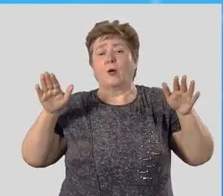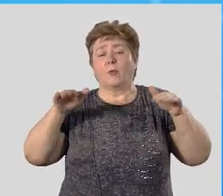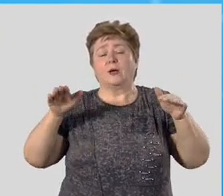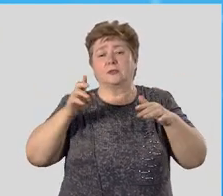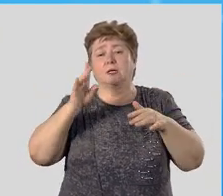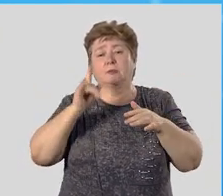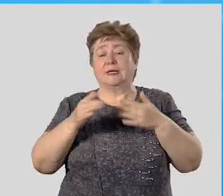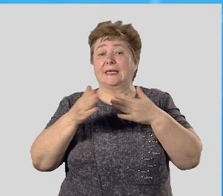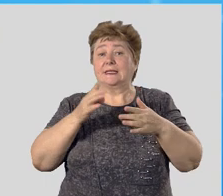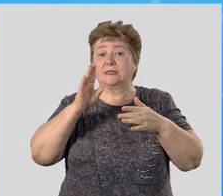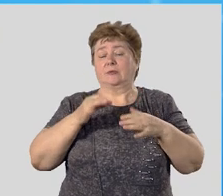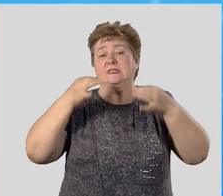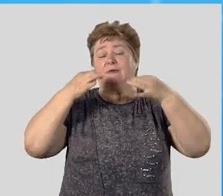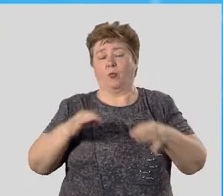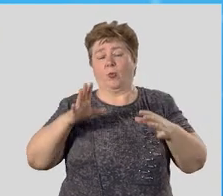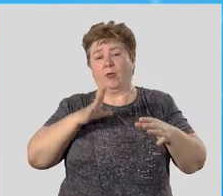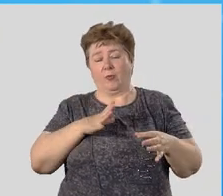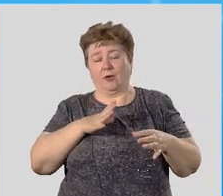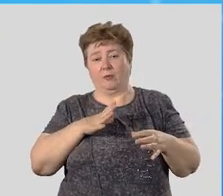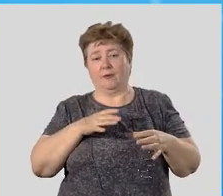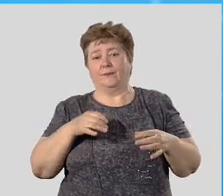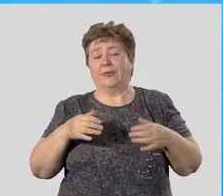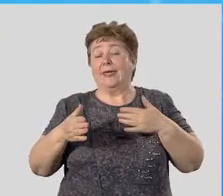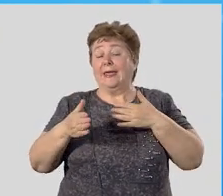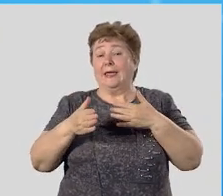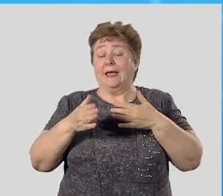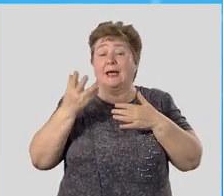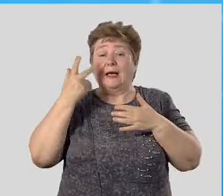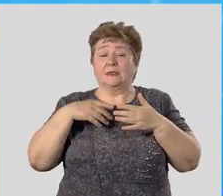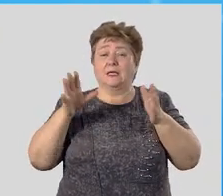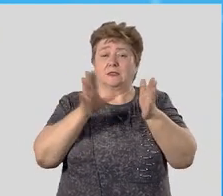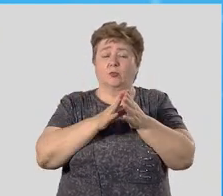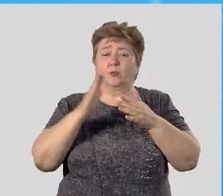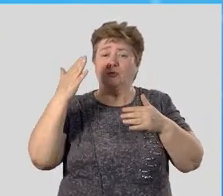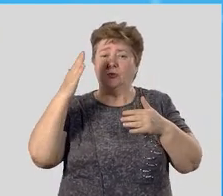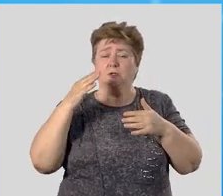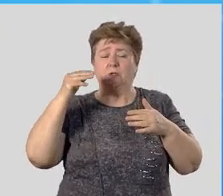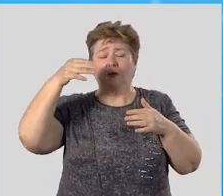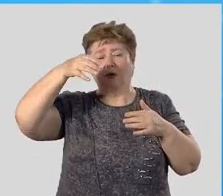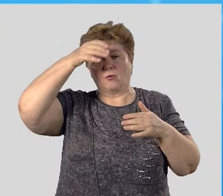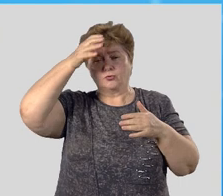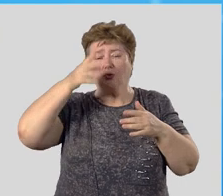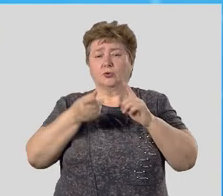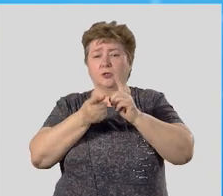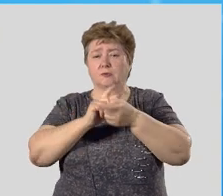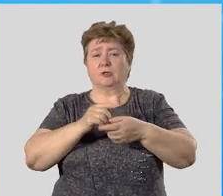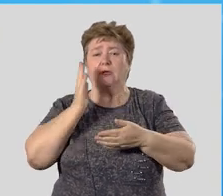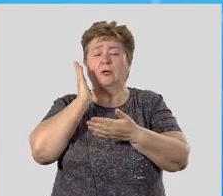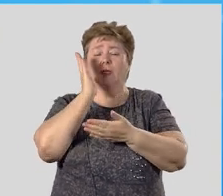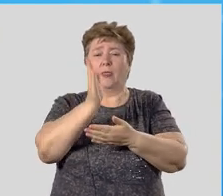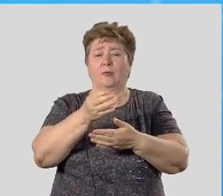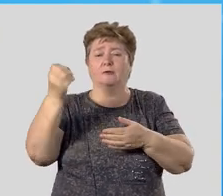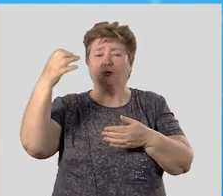бы, если бы были свободны. Когда с помощью зеркал ученые изменили